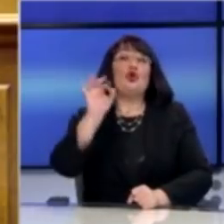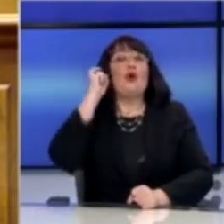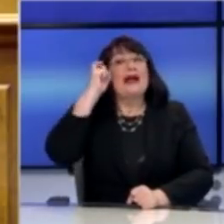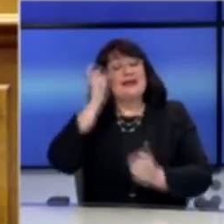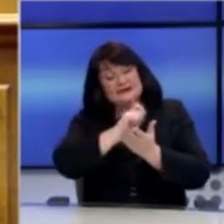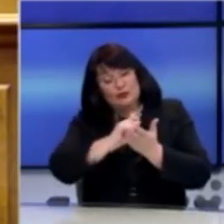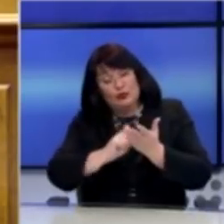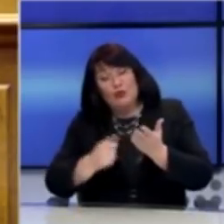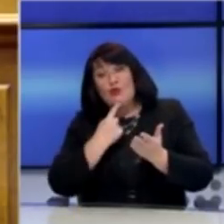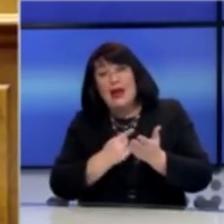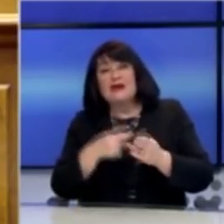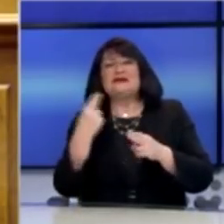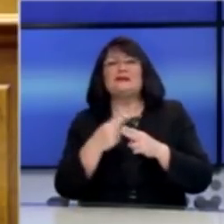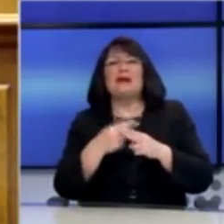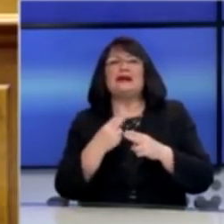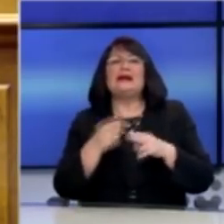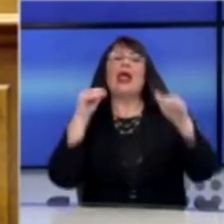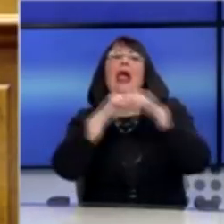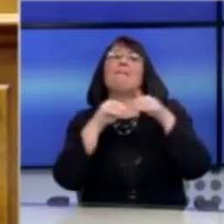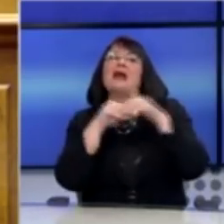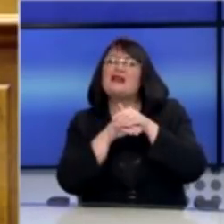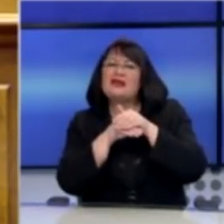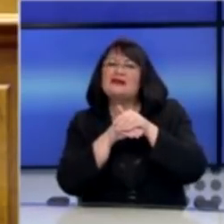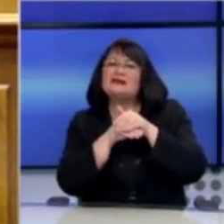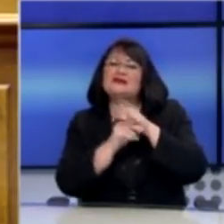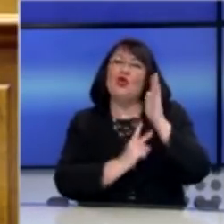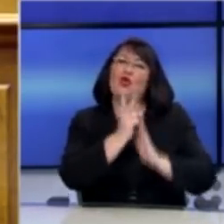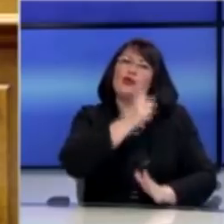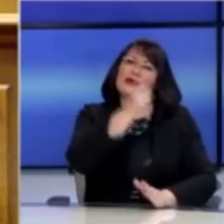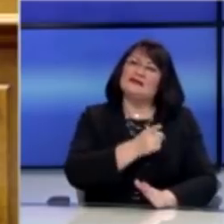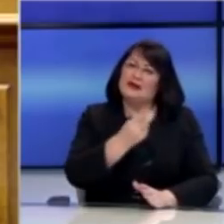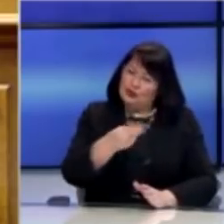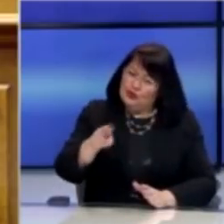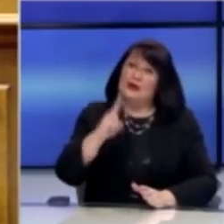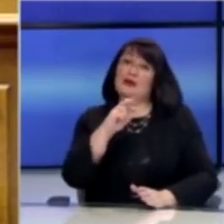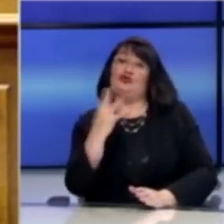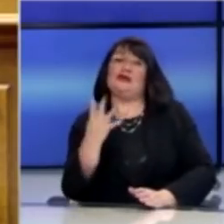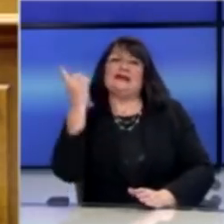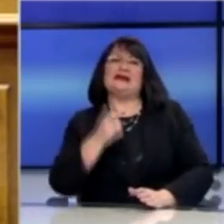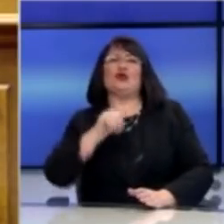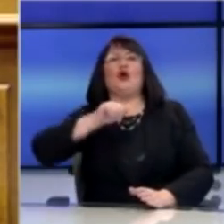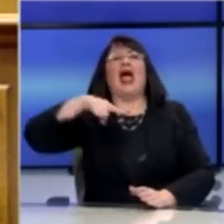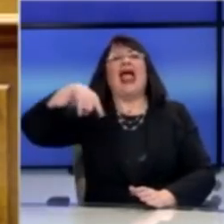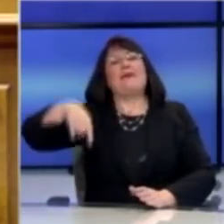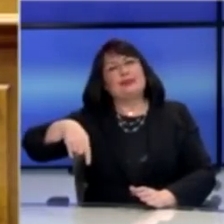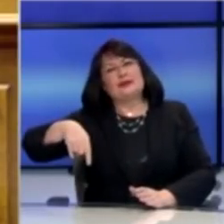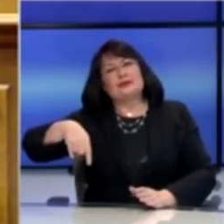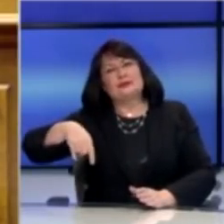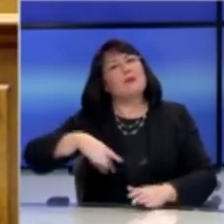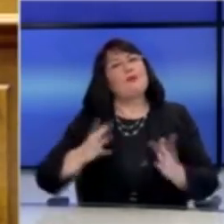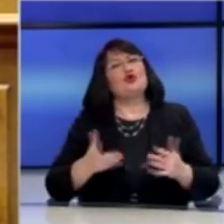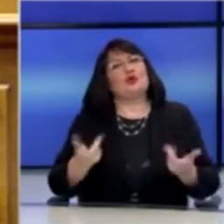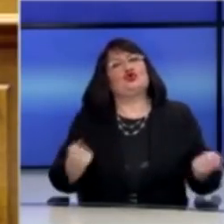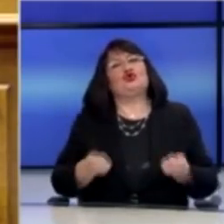έκθεσης, η σημαντική αύξηση των επενδύσεων από 12% στο 24% του ΑΕΠ, πώς θα